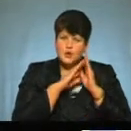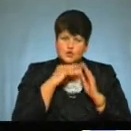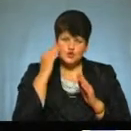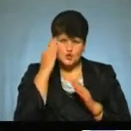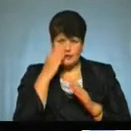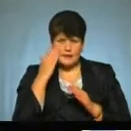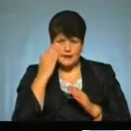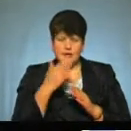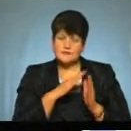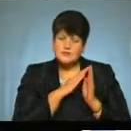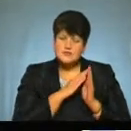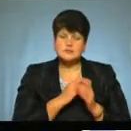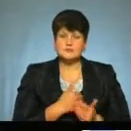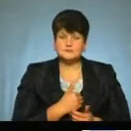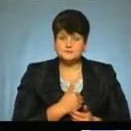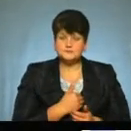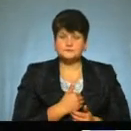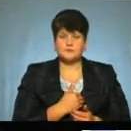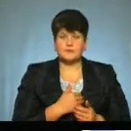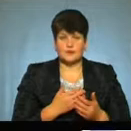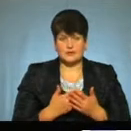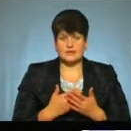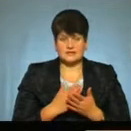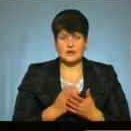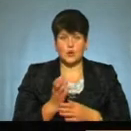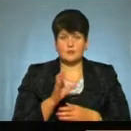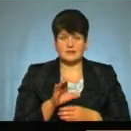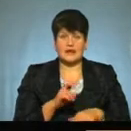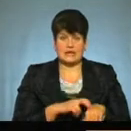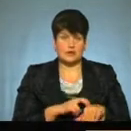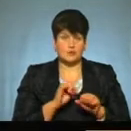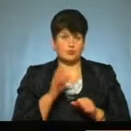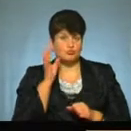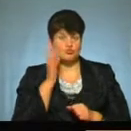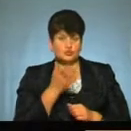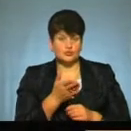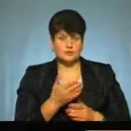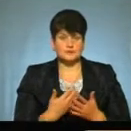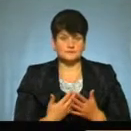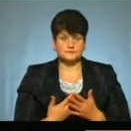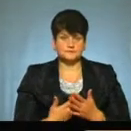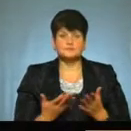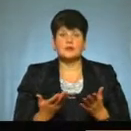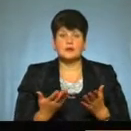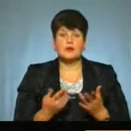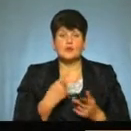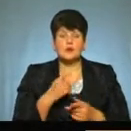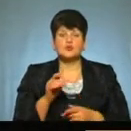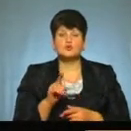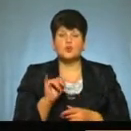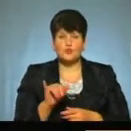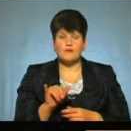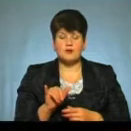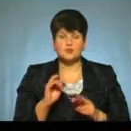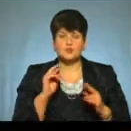якщо людина не може це відчути... Коментар лікаря, ми можемо зараз послухати про симптоми, які свідчать про те, що у вас